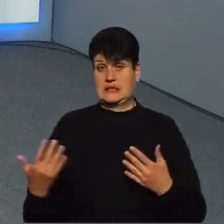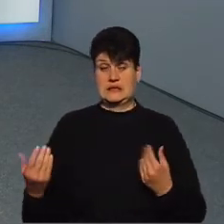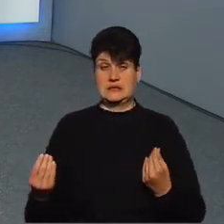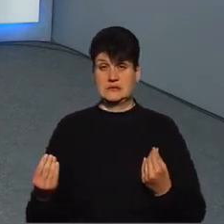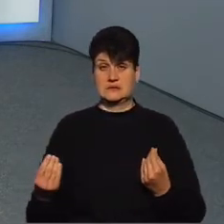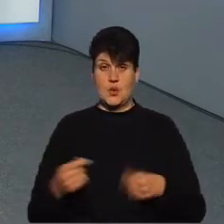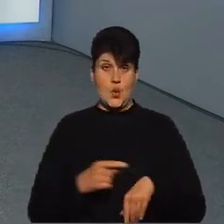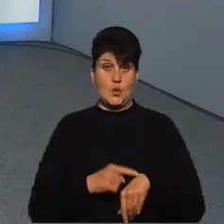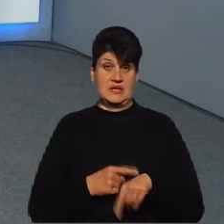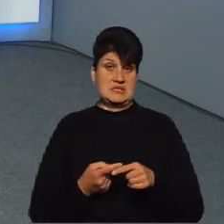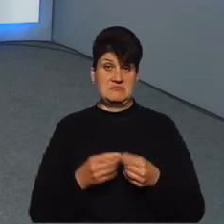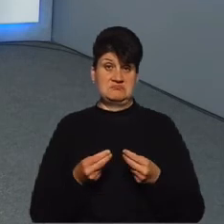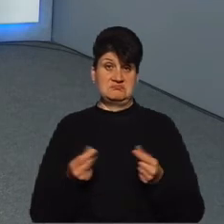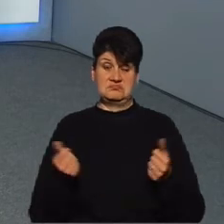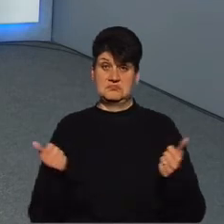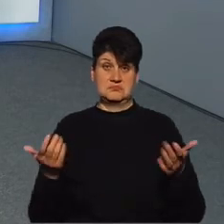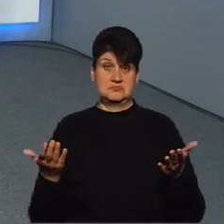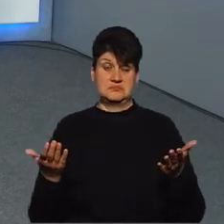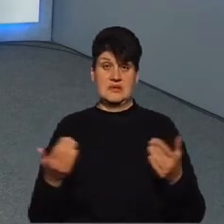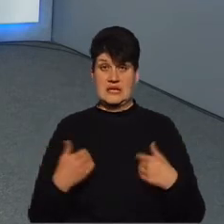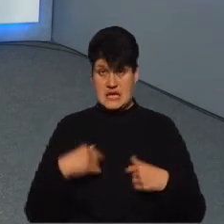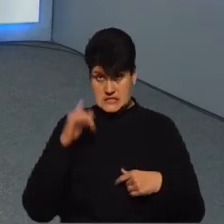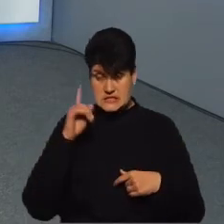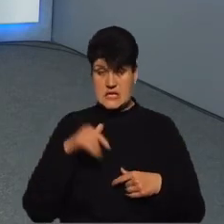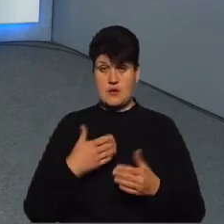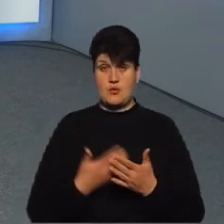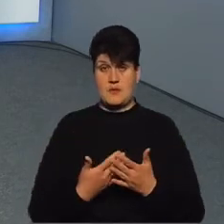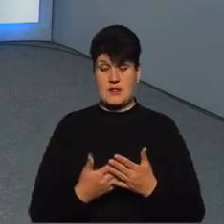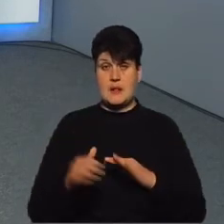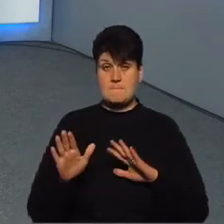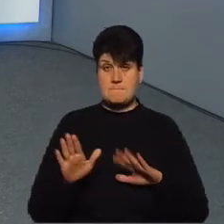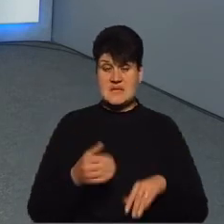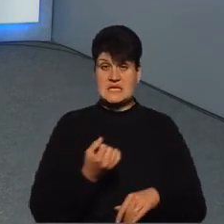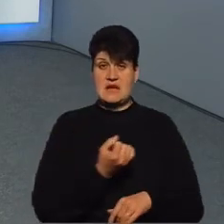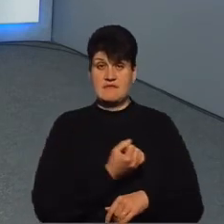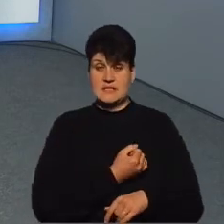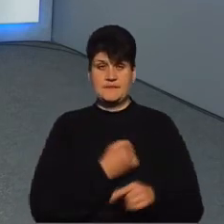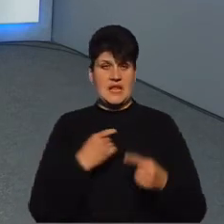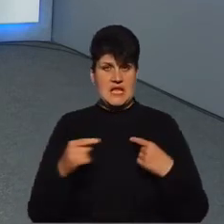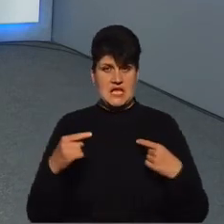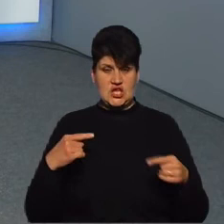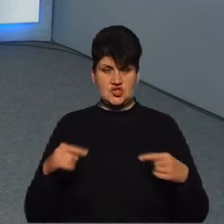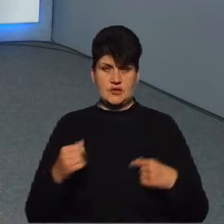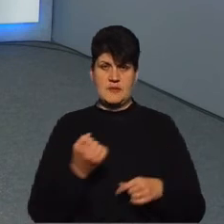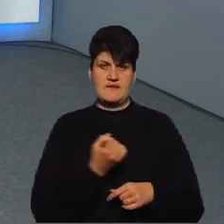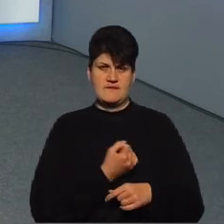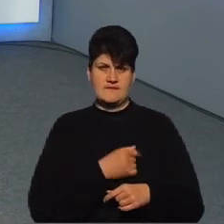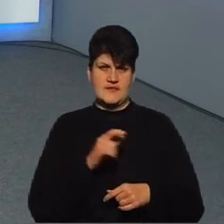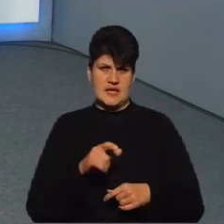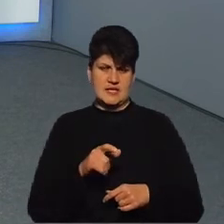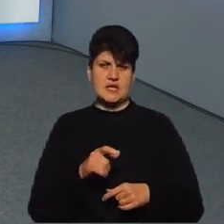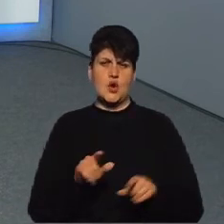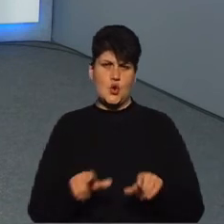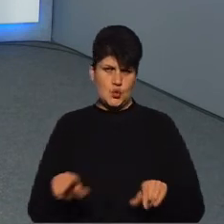це пройшло. Я знаю приклади, коли після вакцинації іншими вакцинами люди теж